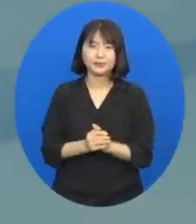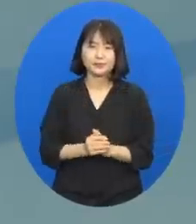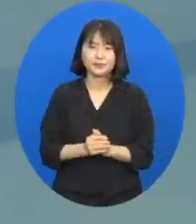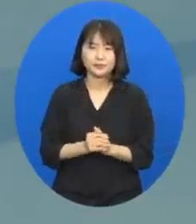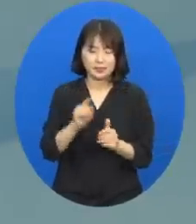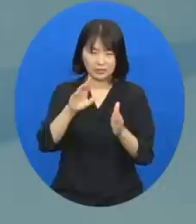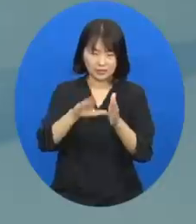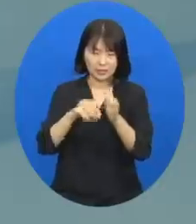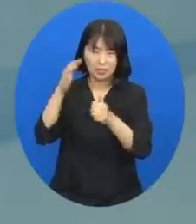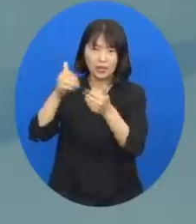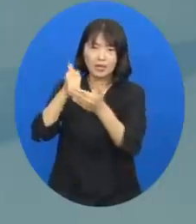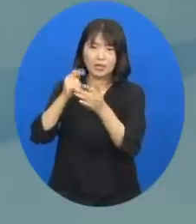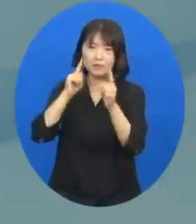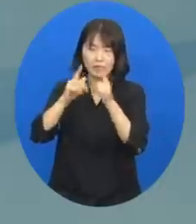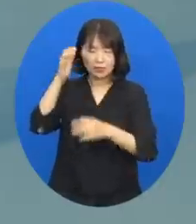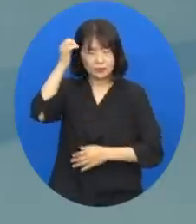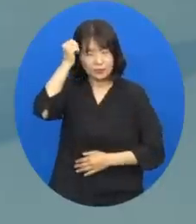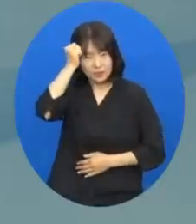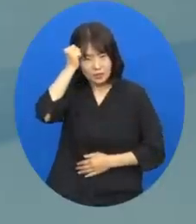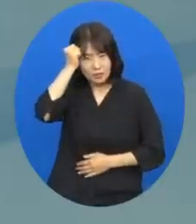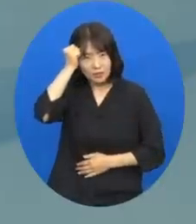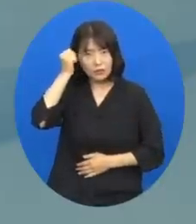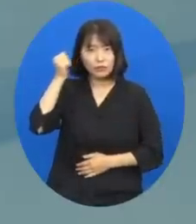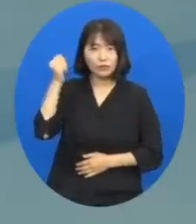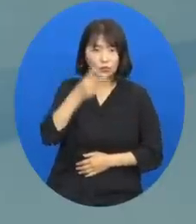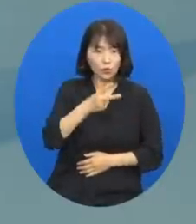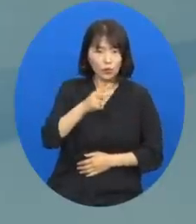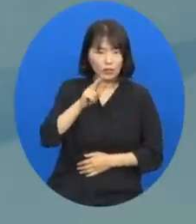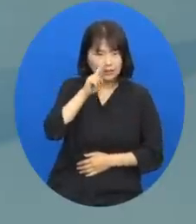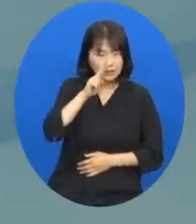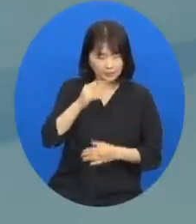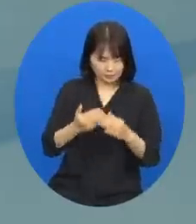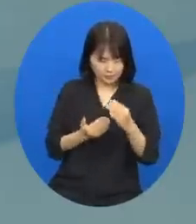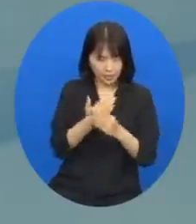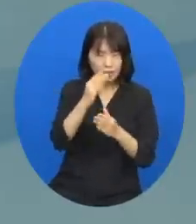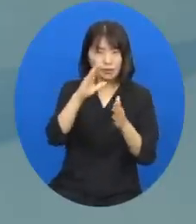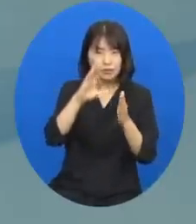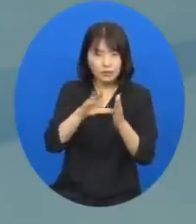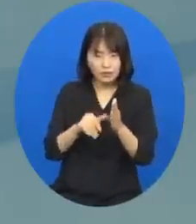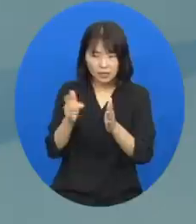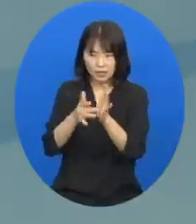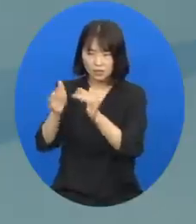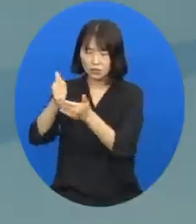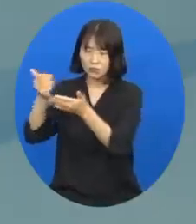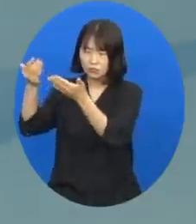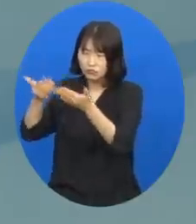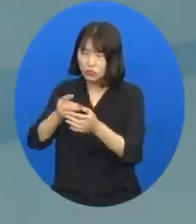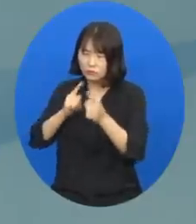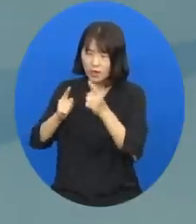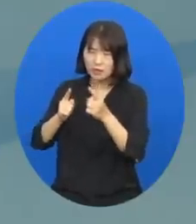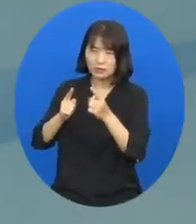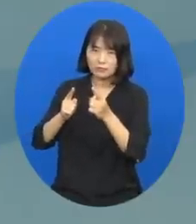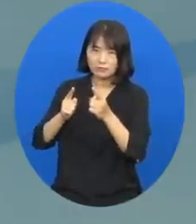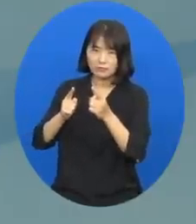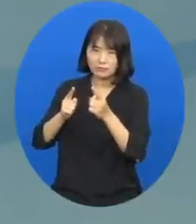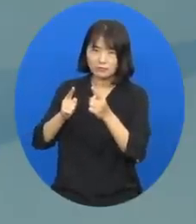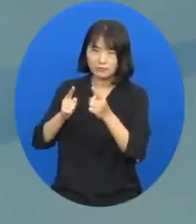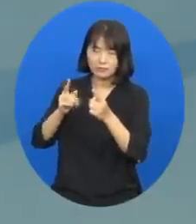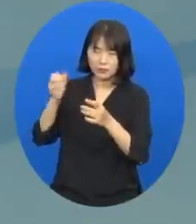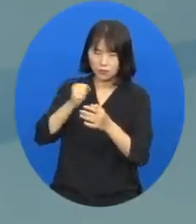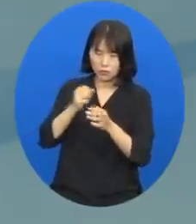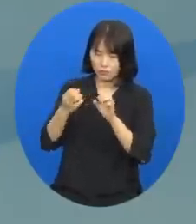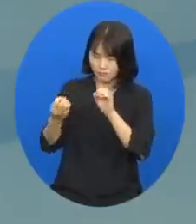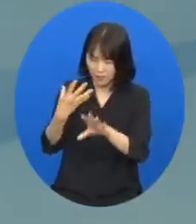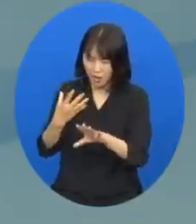하나님 말씀에 기억하고 또한 시기심이 들려고 할때 마다 예수님의 주신 말씀으로 물리치고 반대 정순의